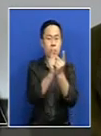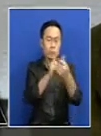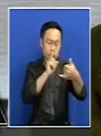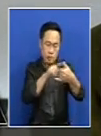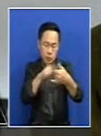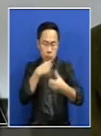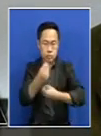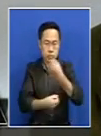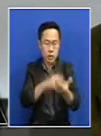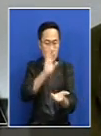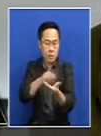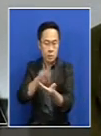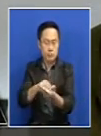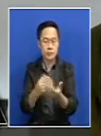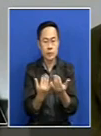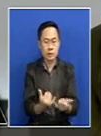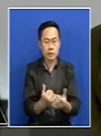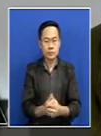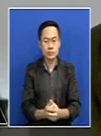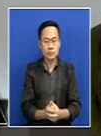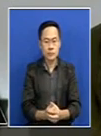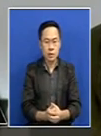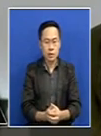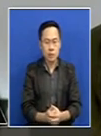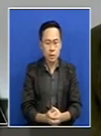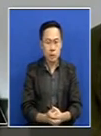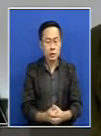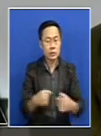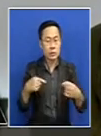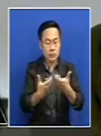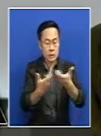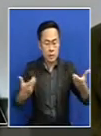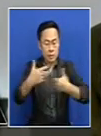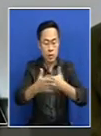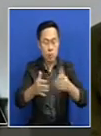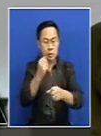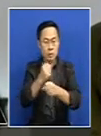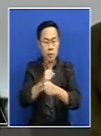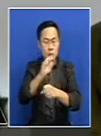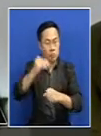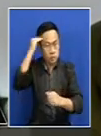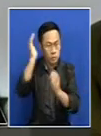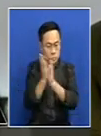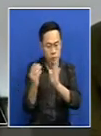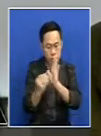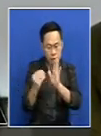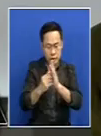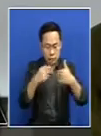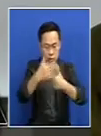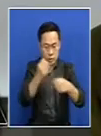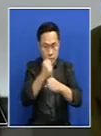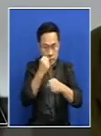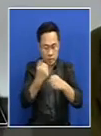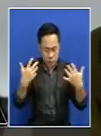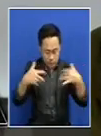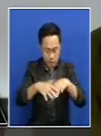ทำการสอบสวนผู้ต้องหานี้นะครับโดยที่จะไปสอบสวนที่กองบัญชาการตำรวจนครบาลนะครับได้ประ